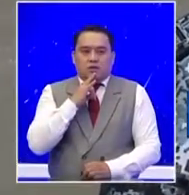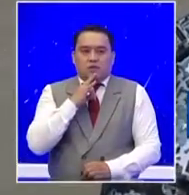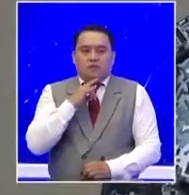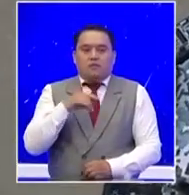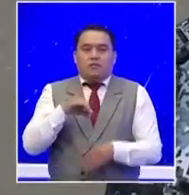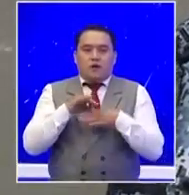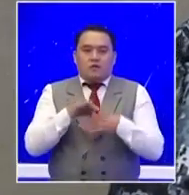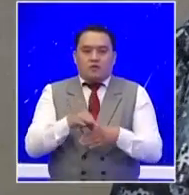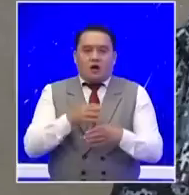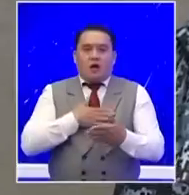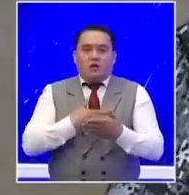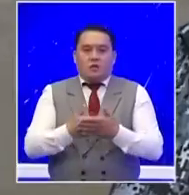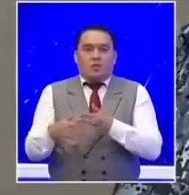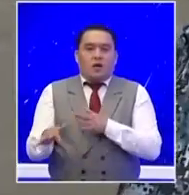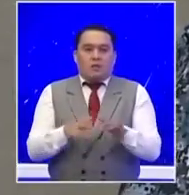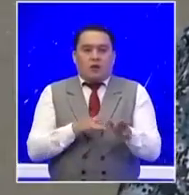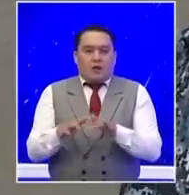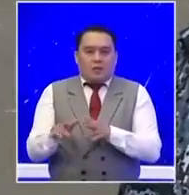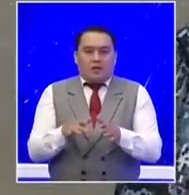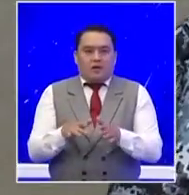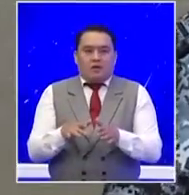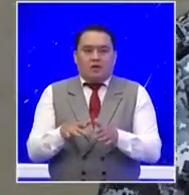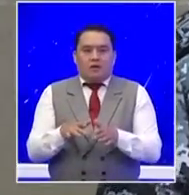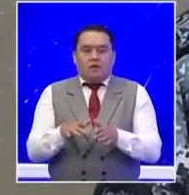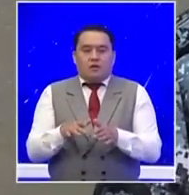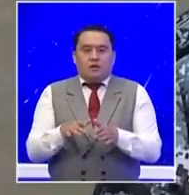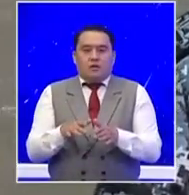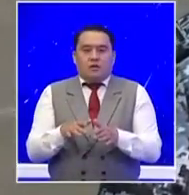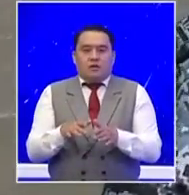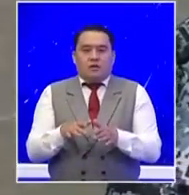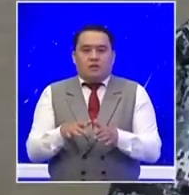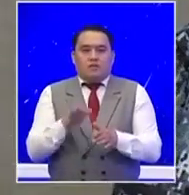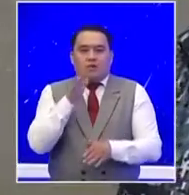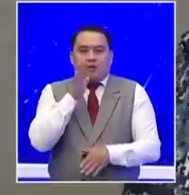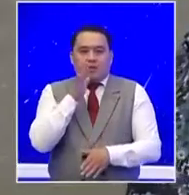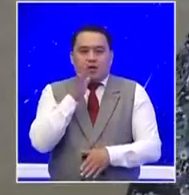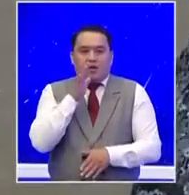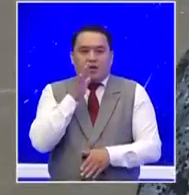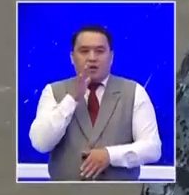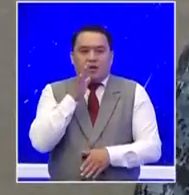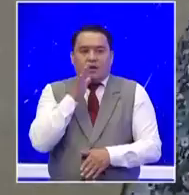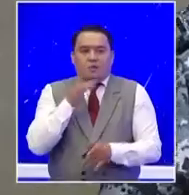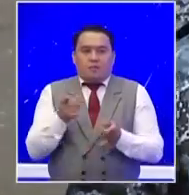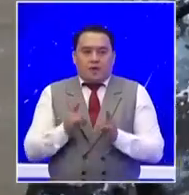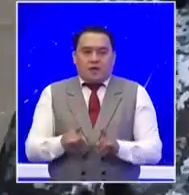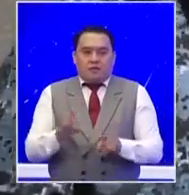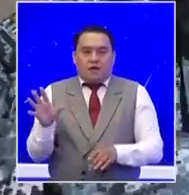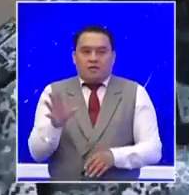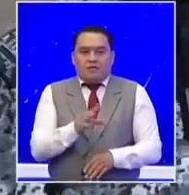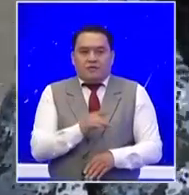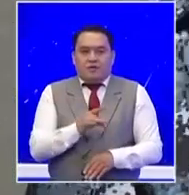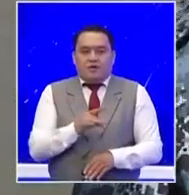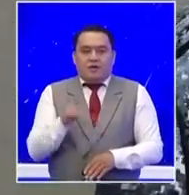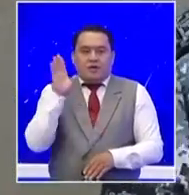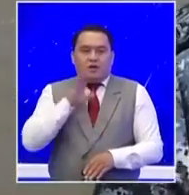ведется оперативно-профилактическое мероприятие «Нерест» во время микромеда во всех